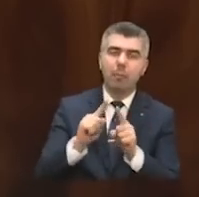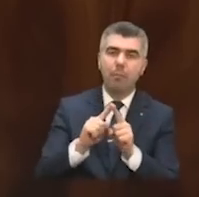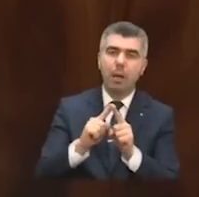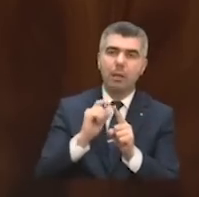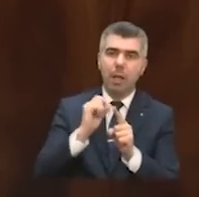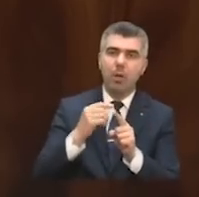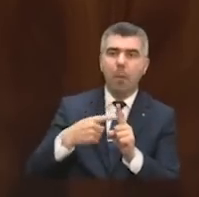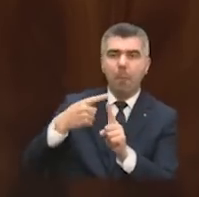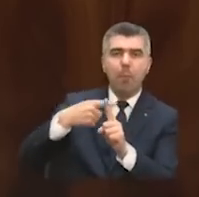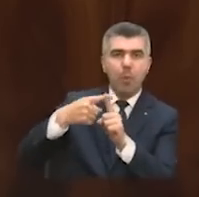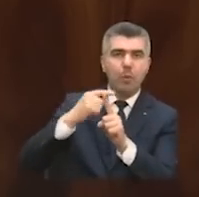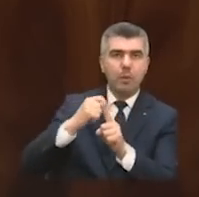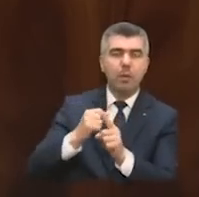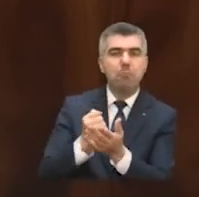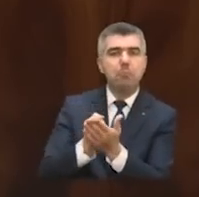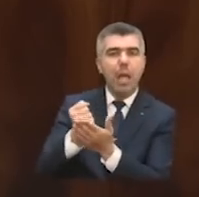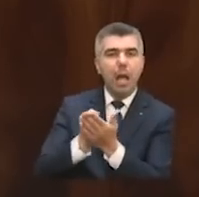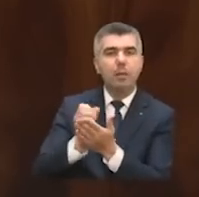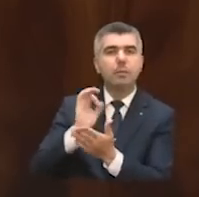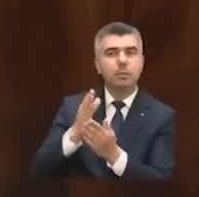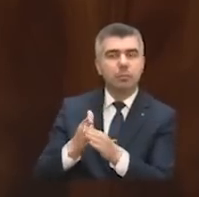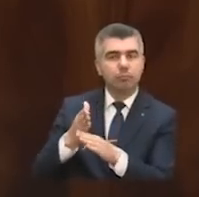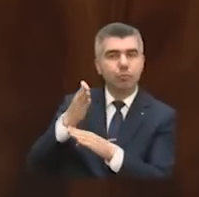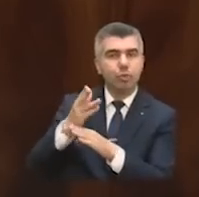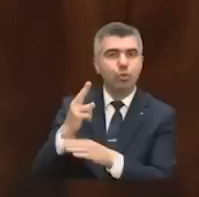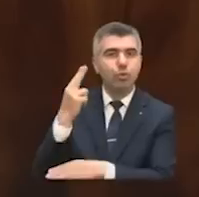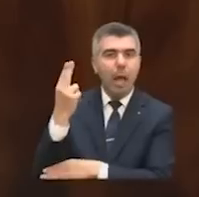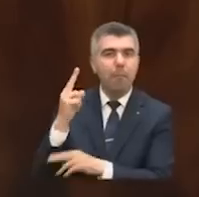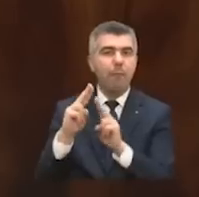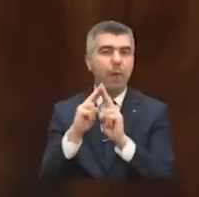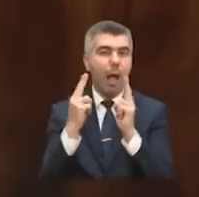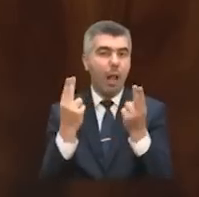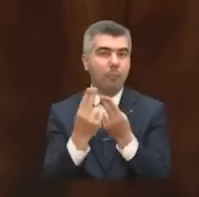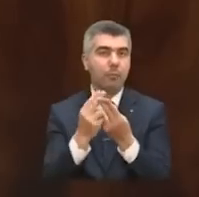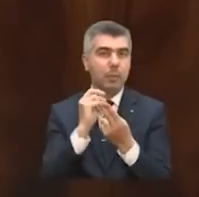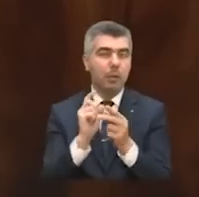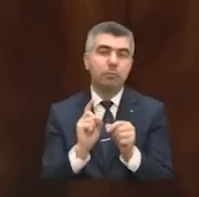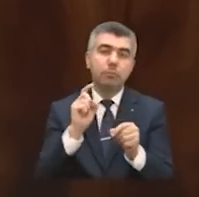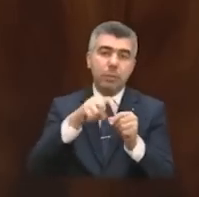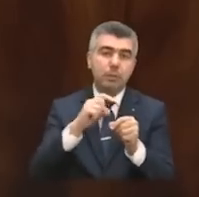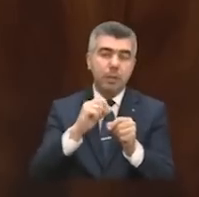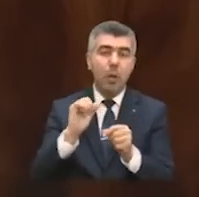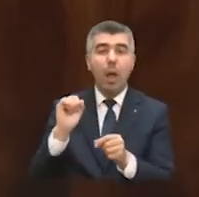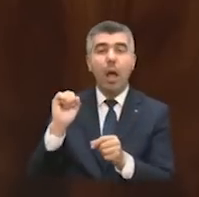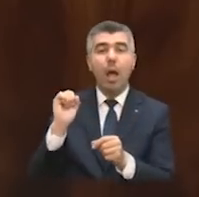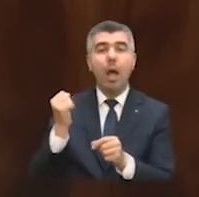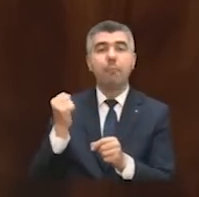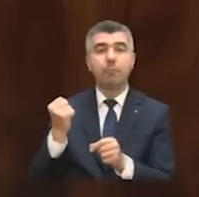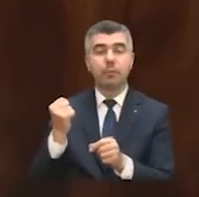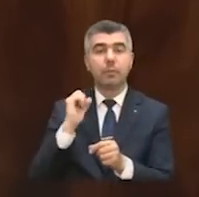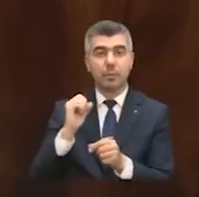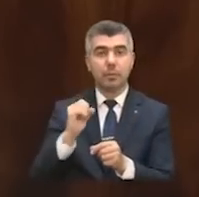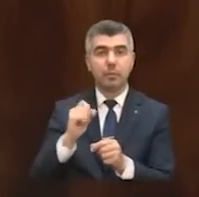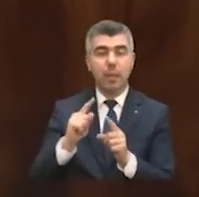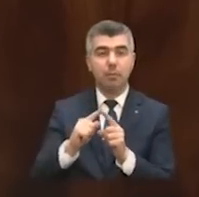الاقسام، يمكن يدوز الامتحان ديال لو ان سي جي، يمكن يلتحق، وهذوك السنوات ديال هذوك